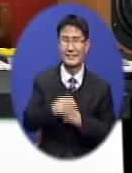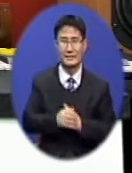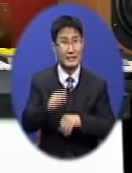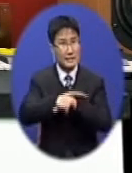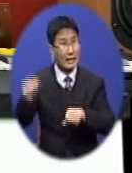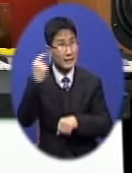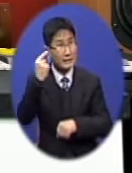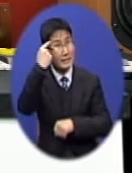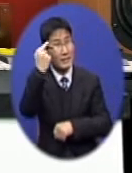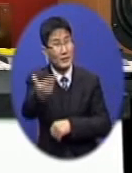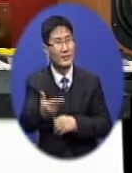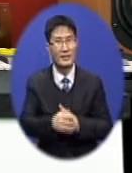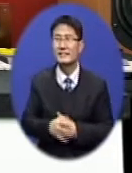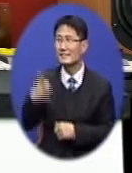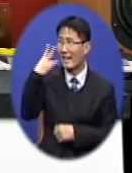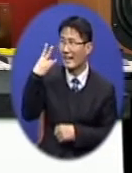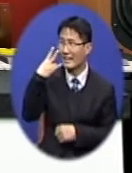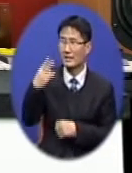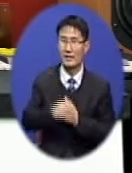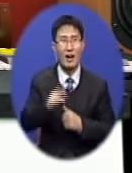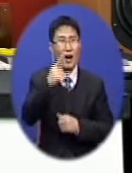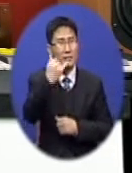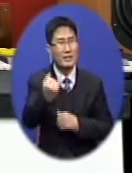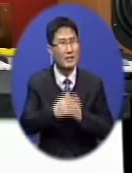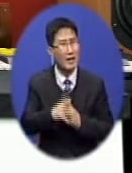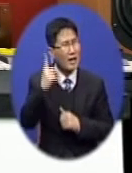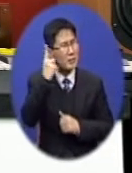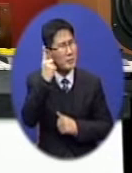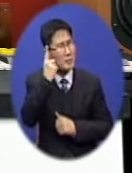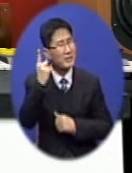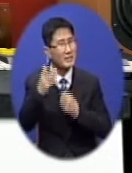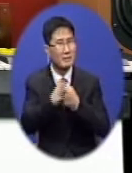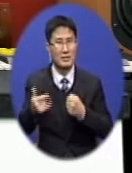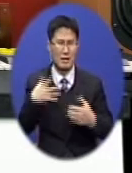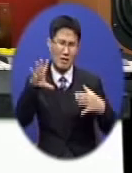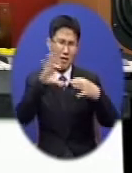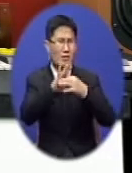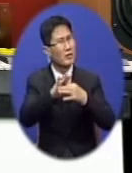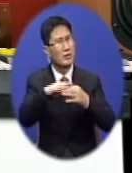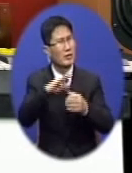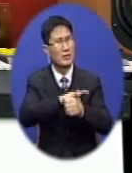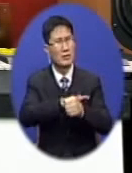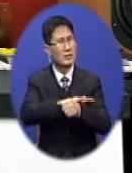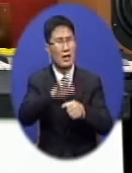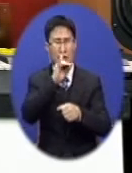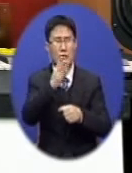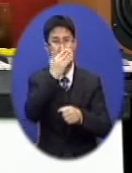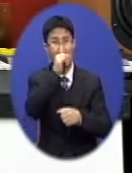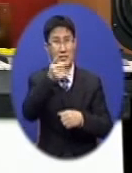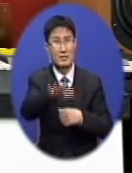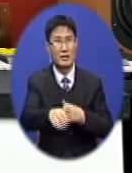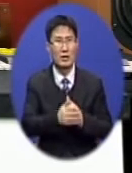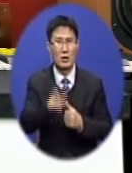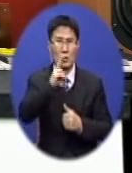잘 들리세요? 네. 어머니 휴대폰이기 때문에 연결 상태가 고르지 못할 때는